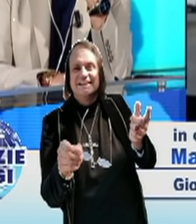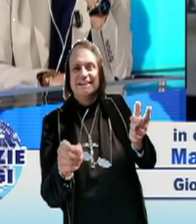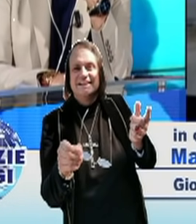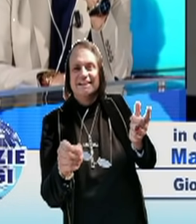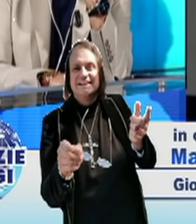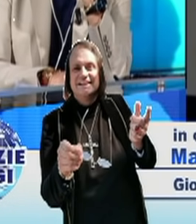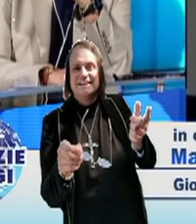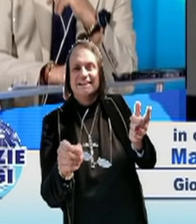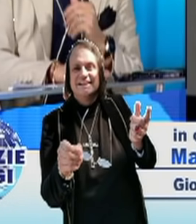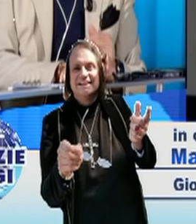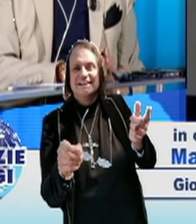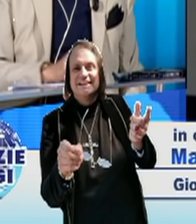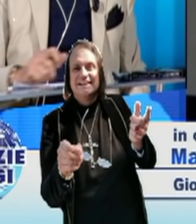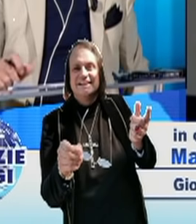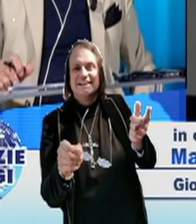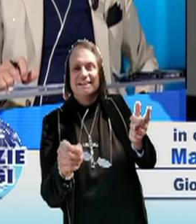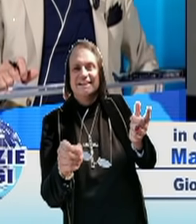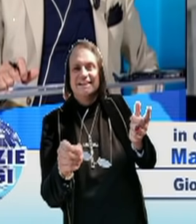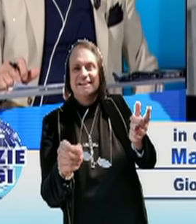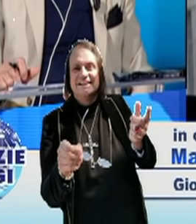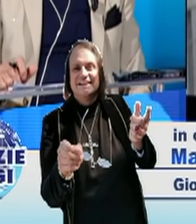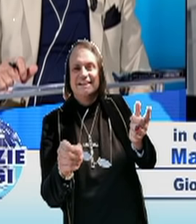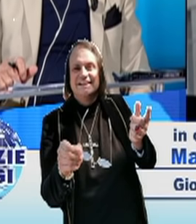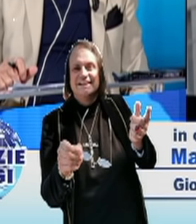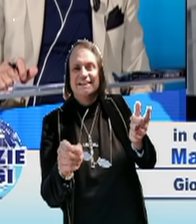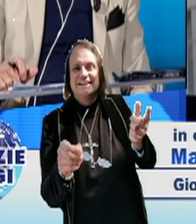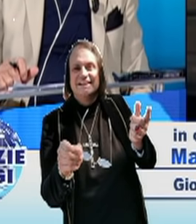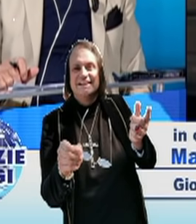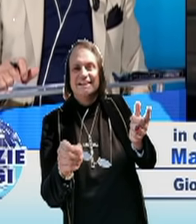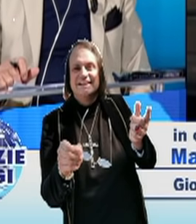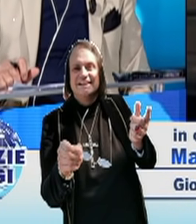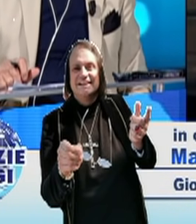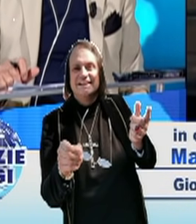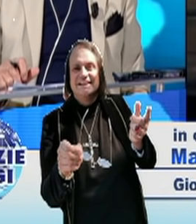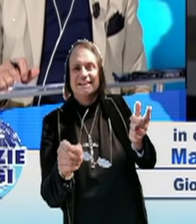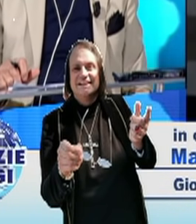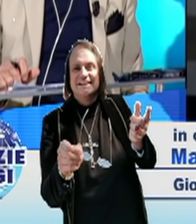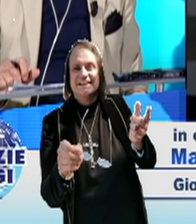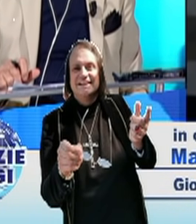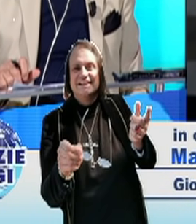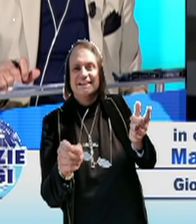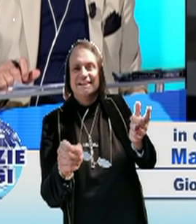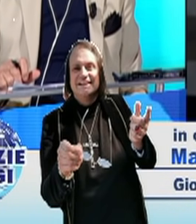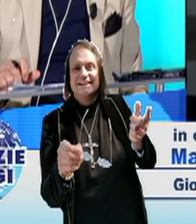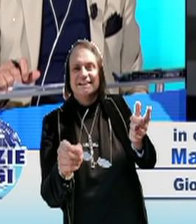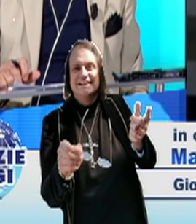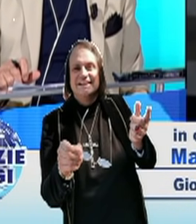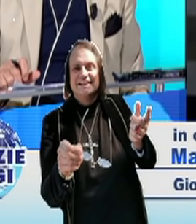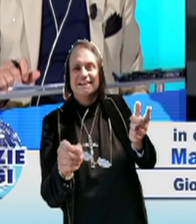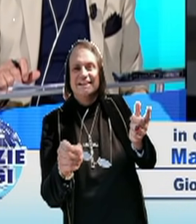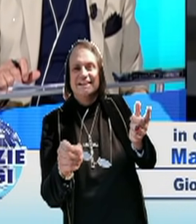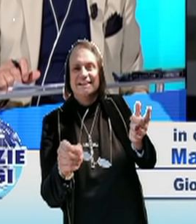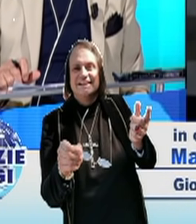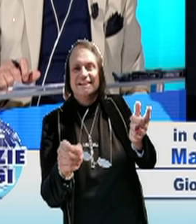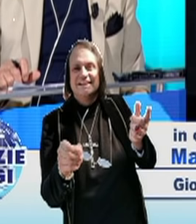Italia. Mentre pregava il Padre Nostro in aramaico, essendo un grande attento studioso di testi sacri e lingua originale, un uomo di grande fede, ecco che